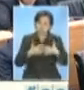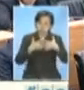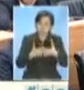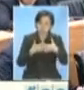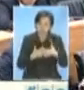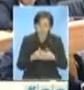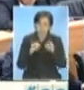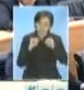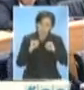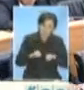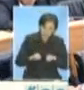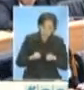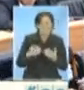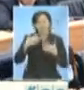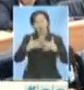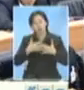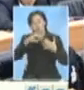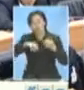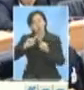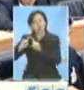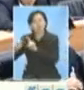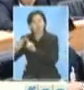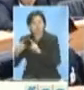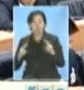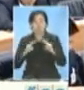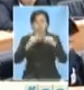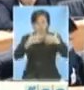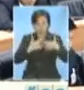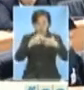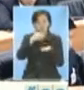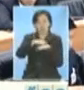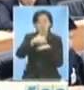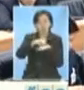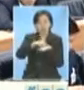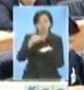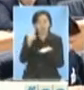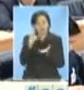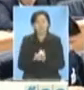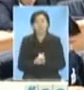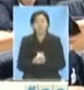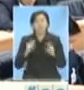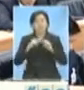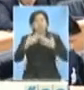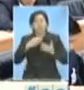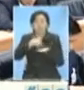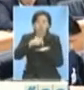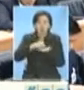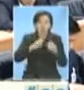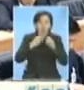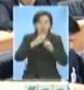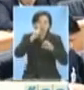อนุมัติอนุญาตในการสร้างโรงงานต่างๆกระทรวงอุตสาหกรรมก็เห็นพูดกันดีว่าภาคอุตสาหกรรมกำลังเฟื่องฟูหลังจากน้ำท่ว